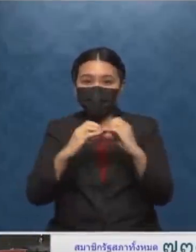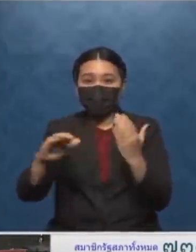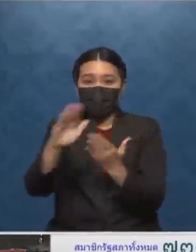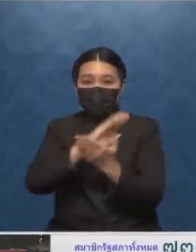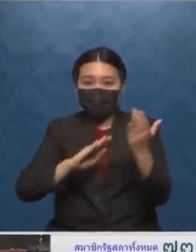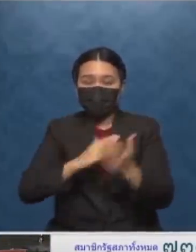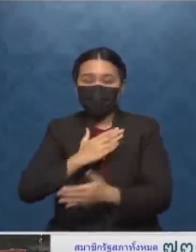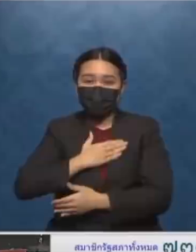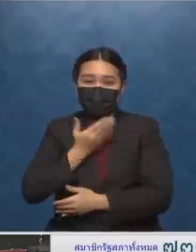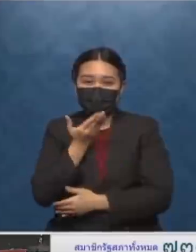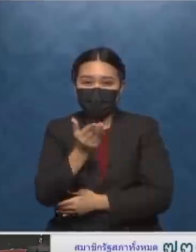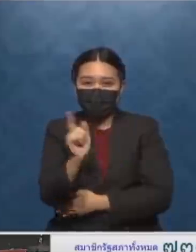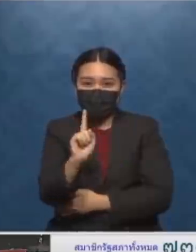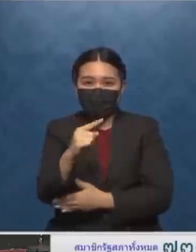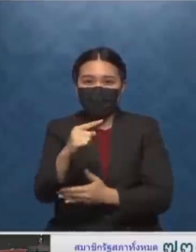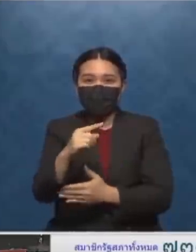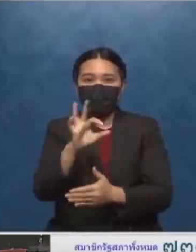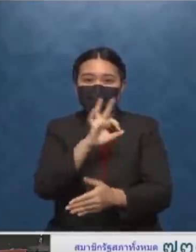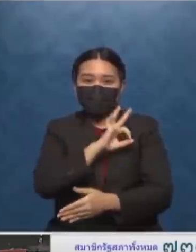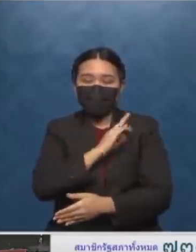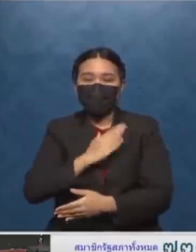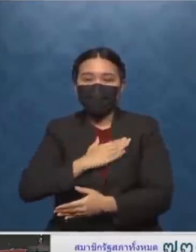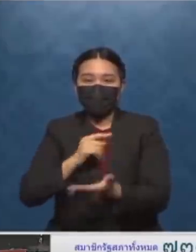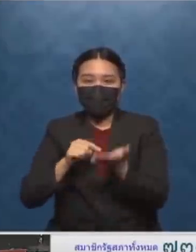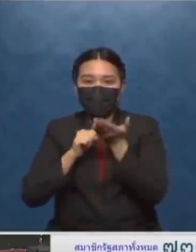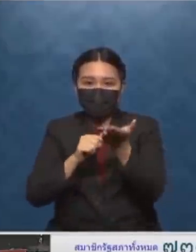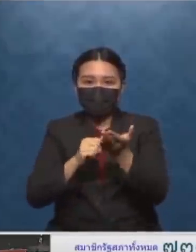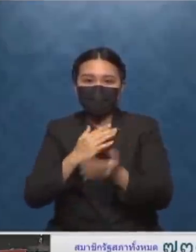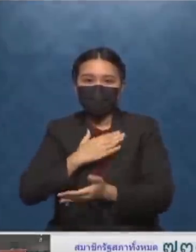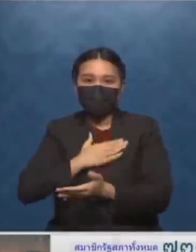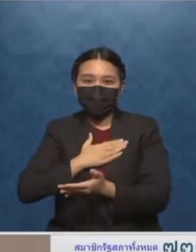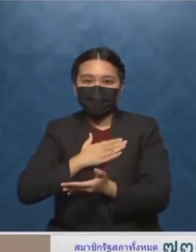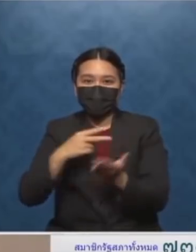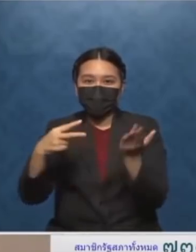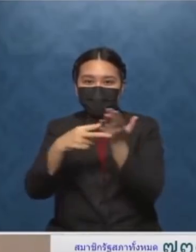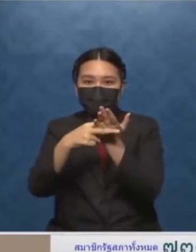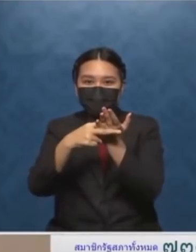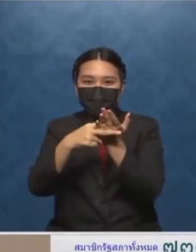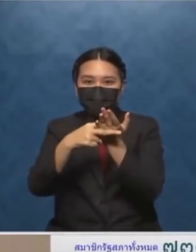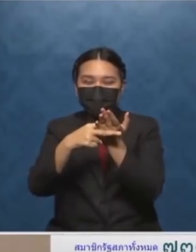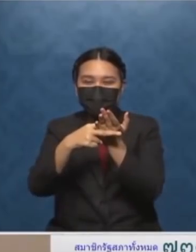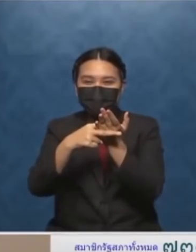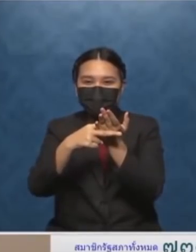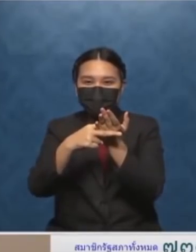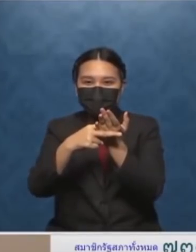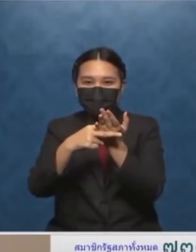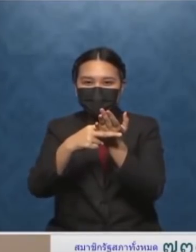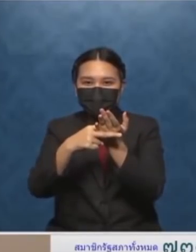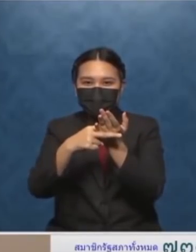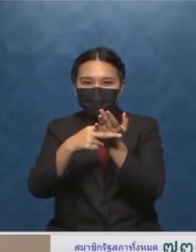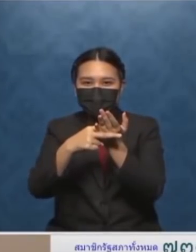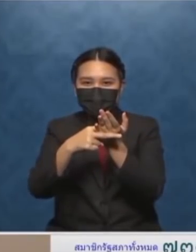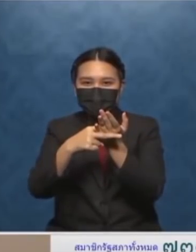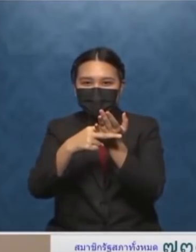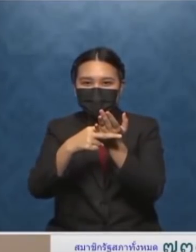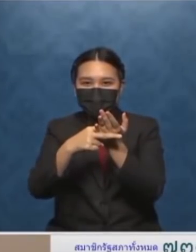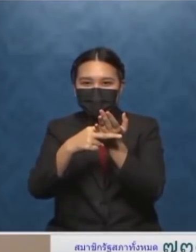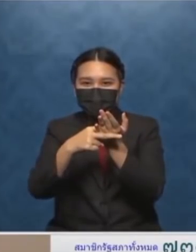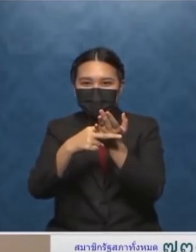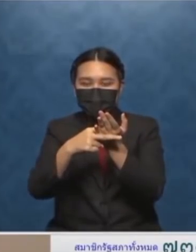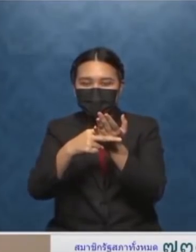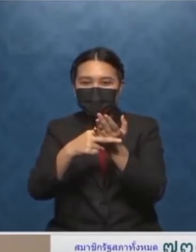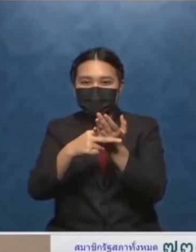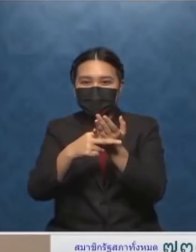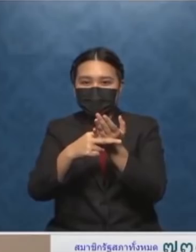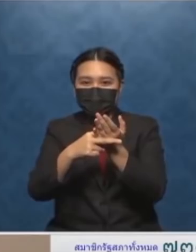ว่าอย่างนี้ครับ รัฐสภาผมเสนอท่านประธานครับ ครับครับผม ตามรัฐธรรมนูญแป๊บเดียวครับ ครับขออนุญาตนะครับ คือขาด4ครั้ง ครับ ขา